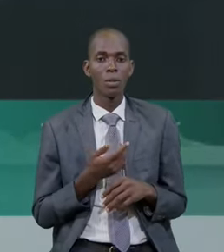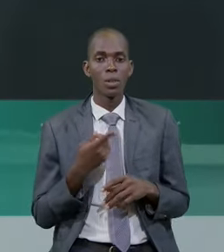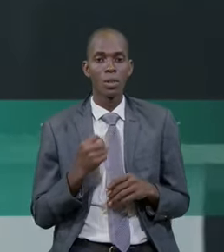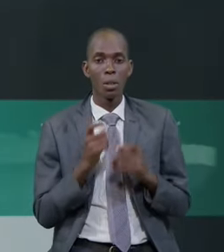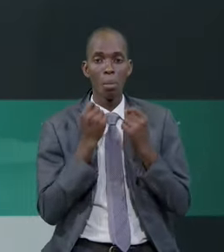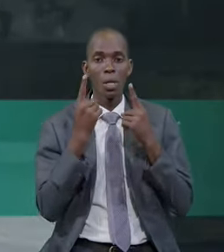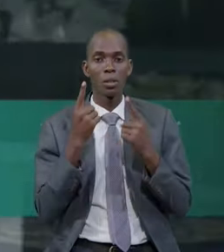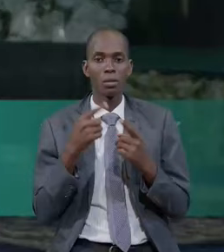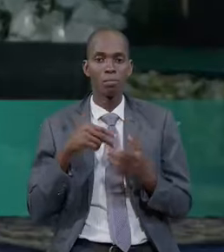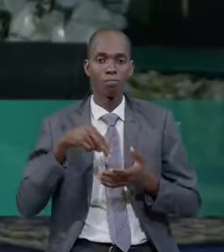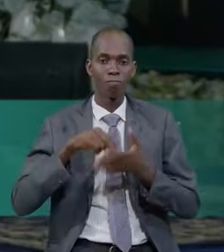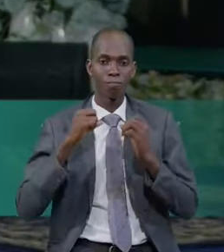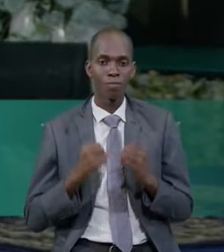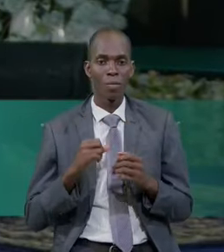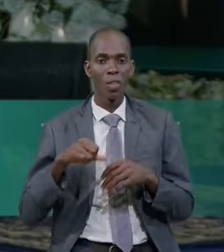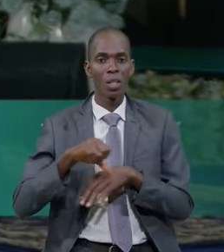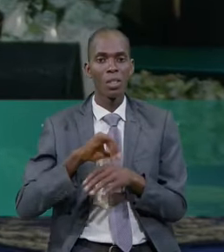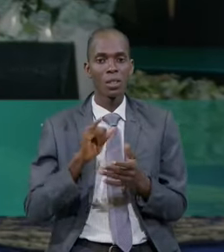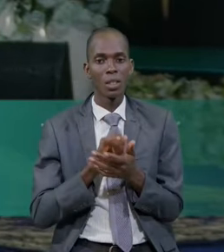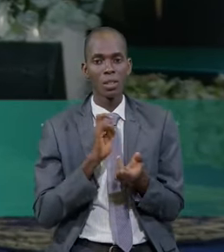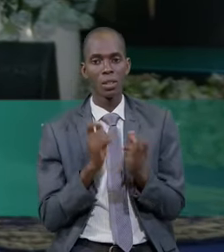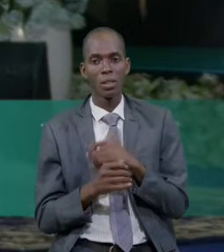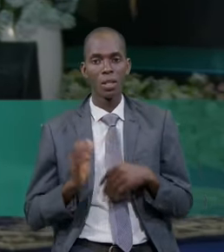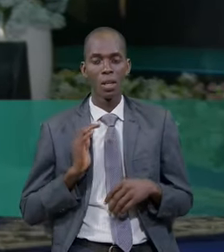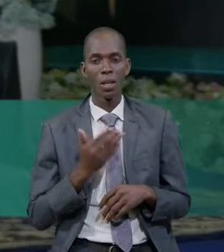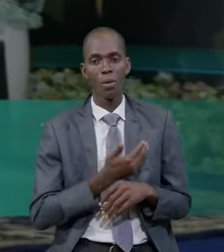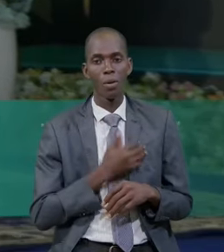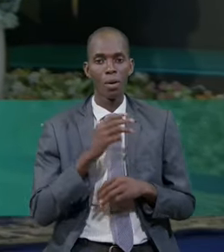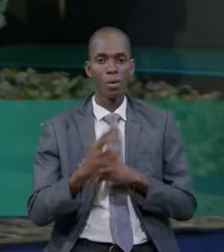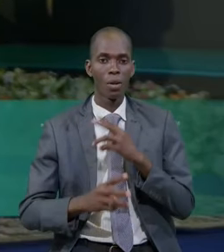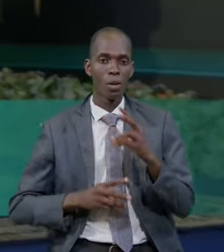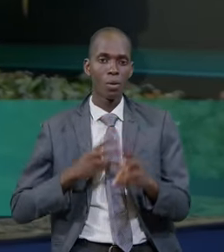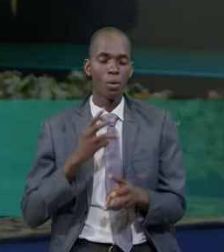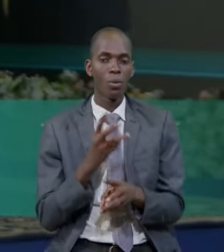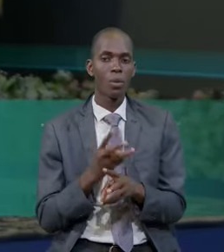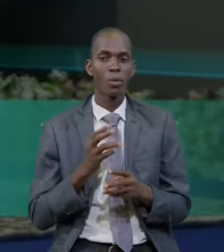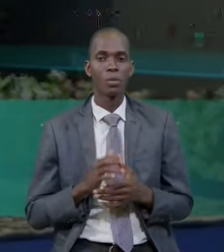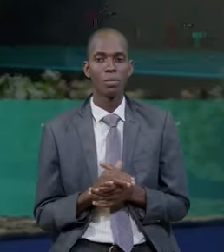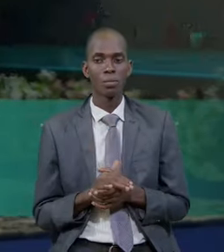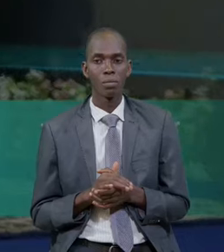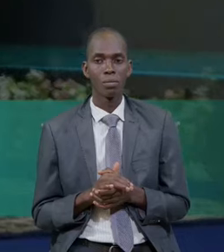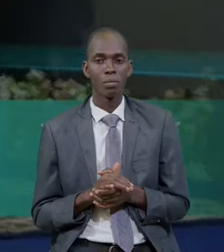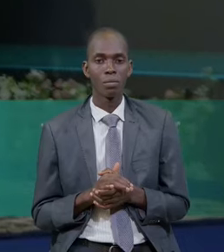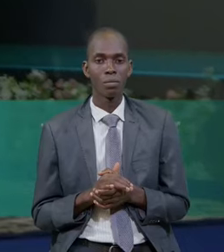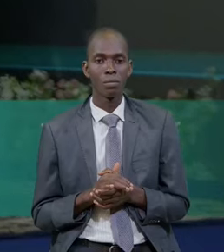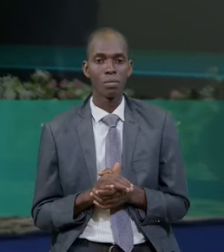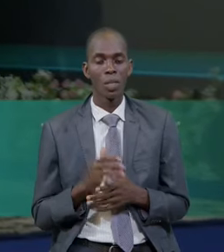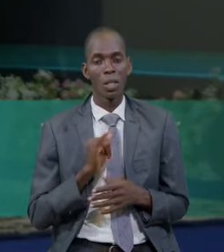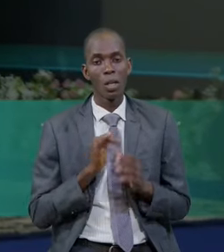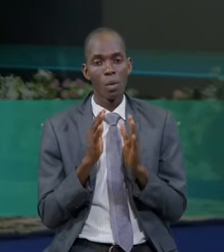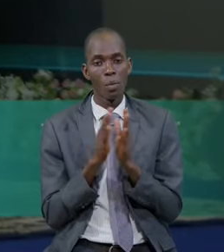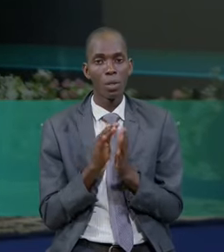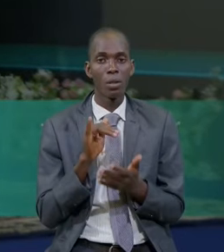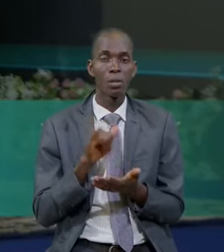Le type d'onction qui transforme notre monde. Je prie